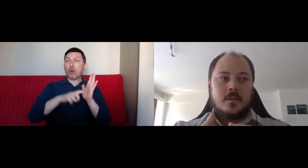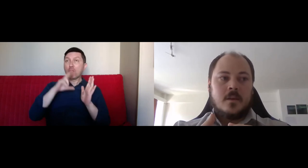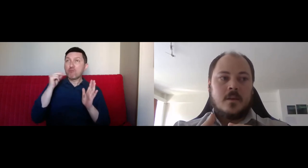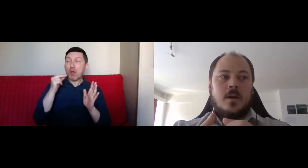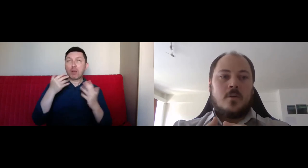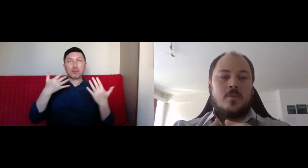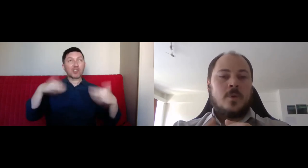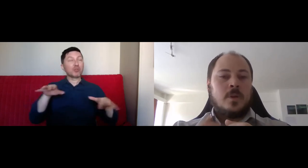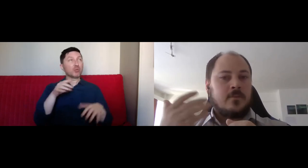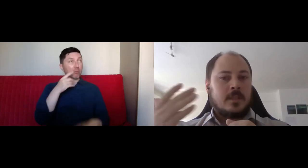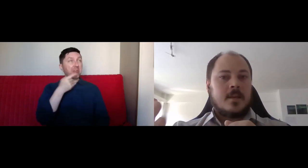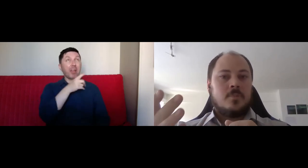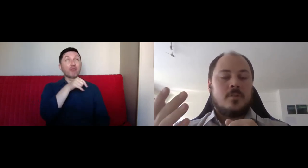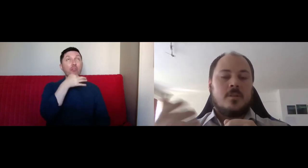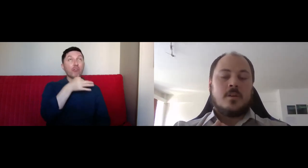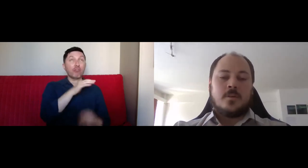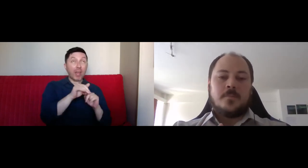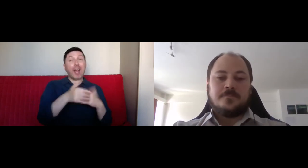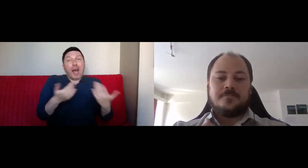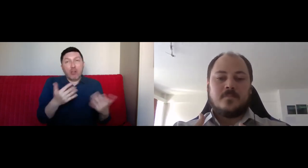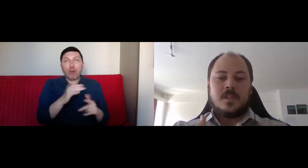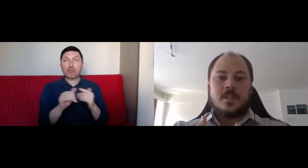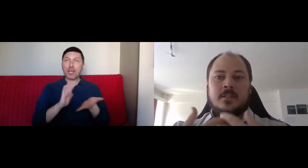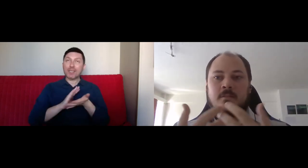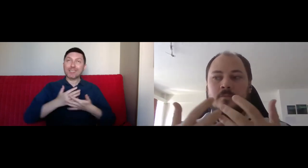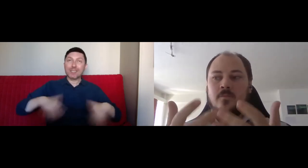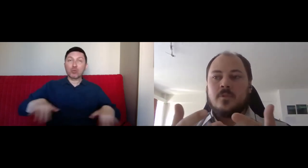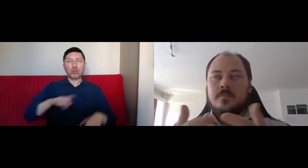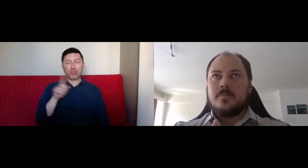efficace. Oui, nous avons des très bons